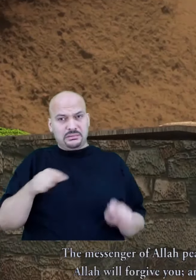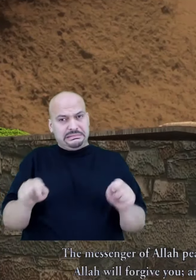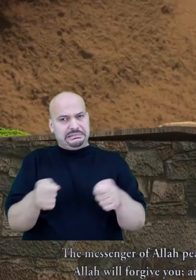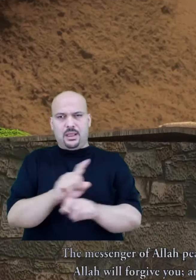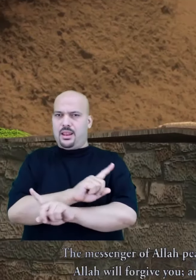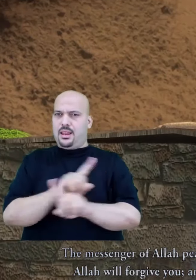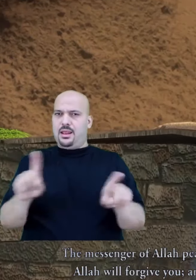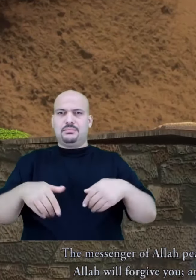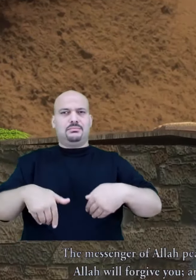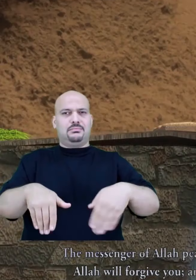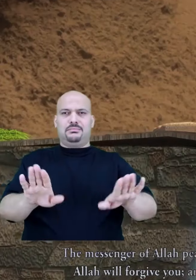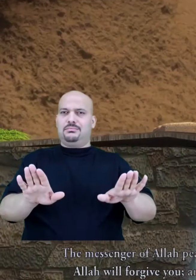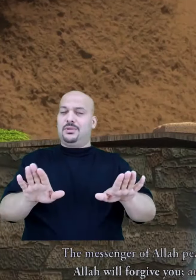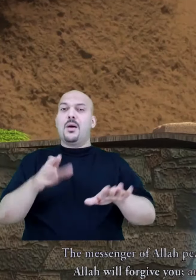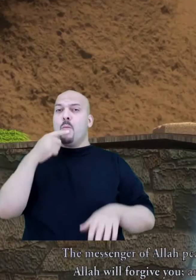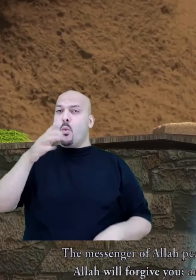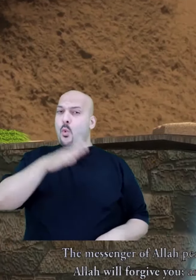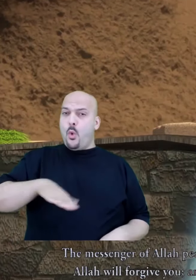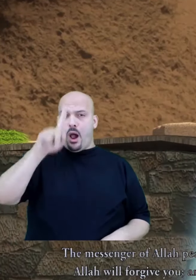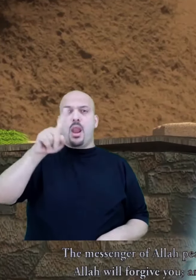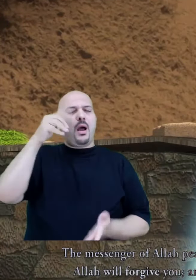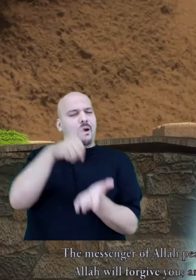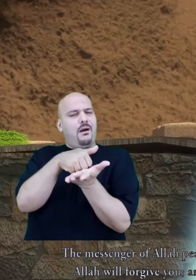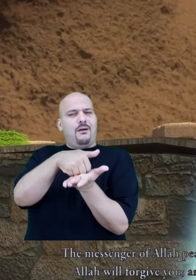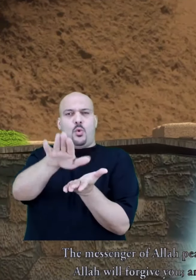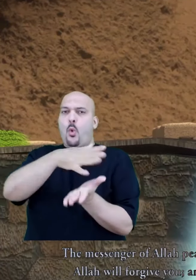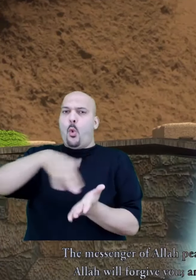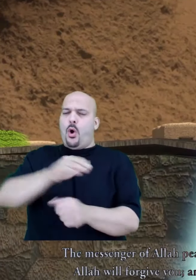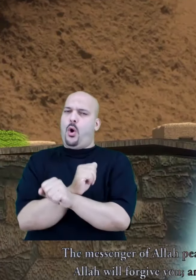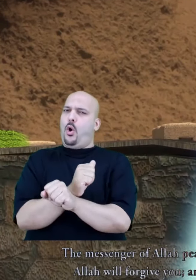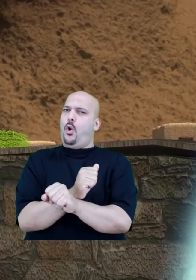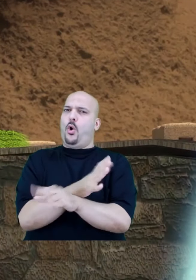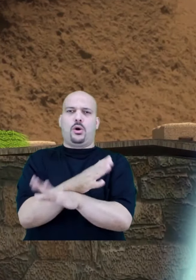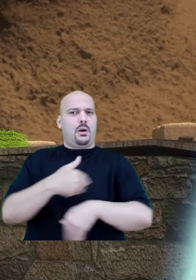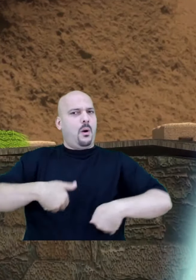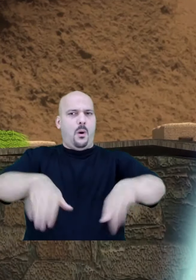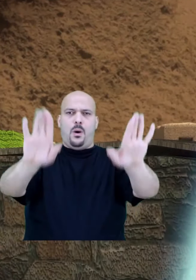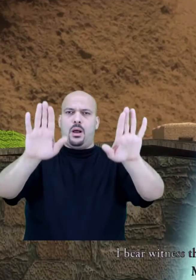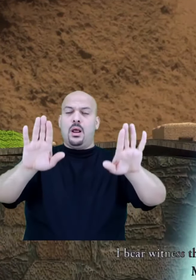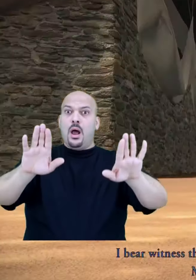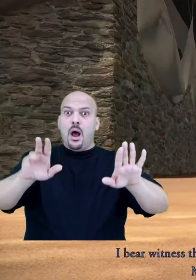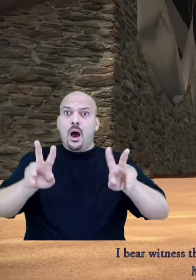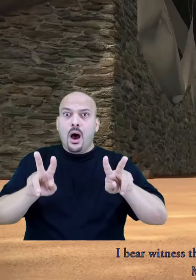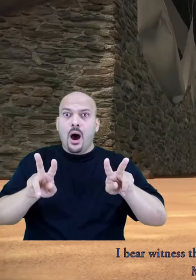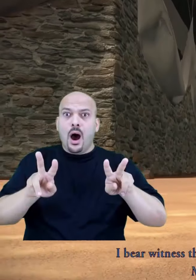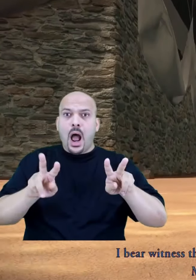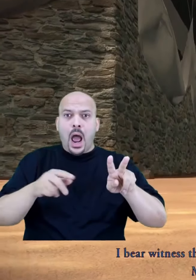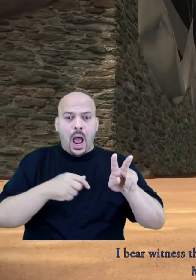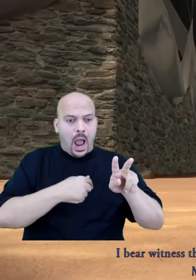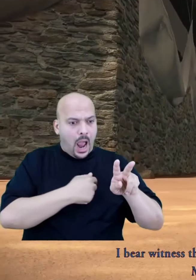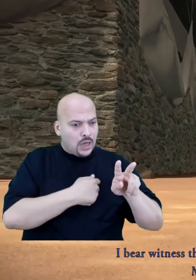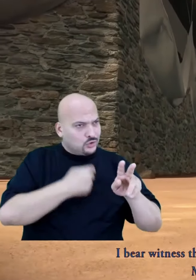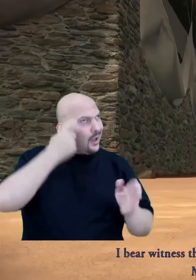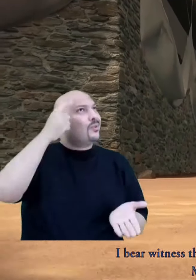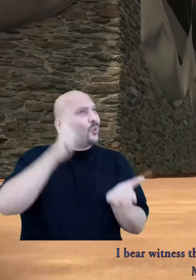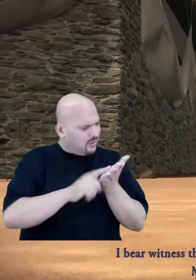اليوم يغفر الله لكم، اذهبوا فأنتم الطلقاء. أشهد أن لا إله